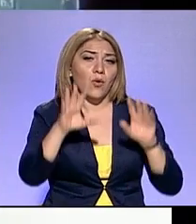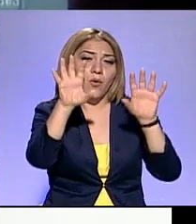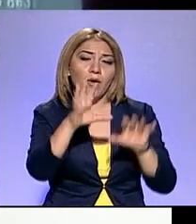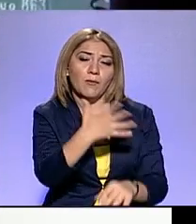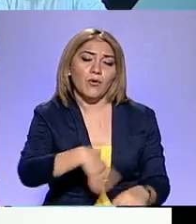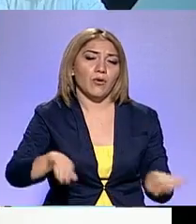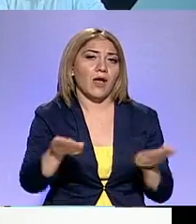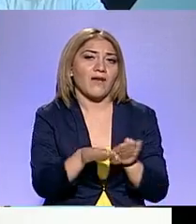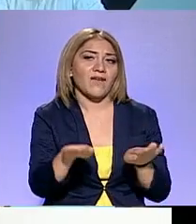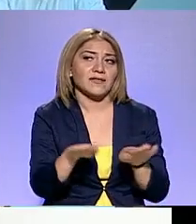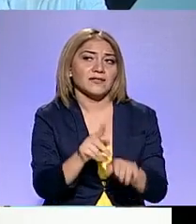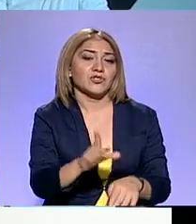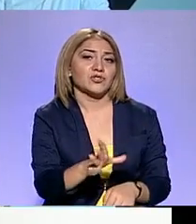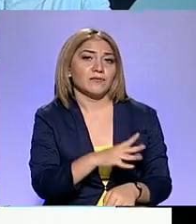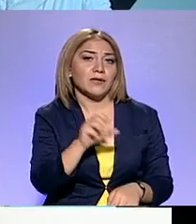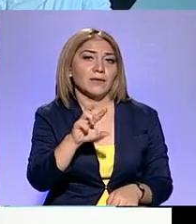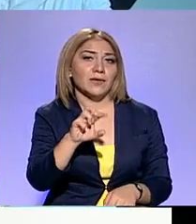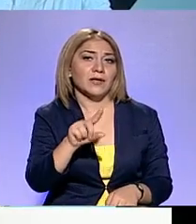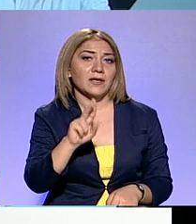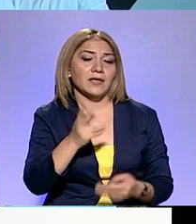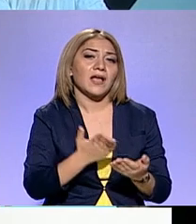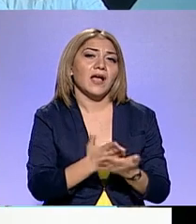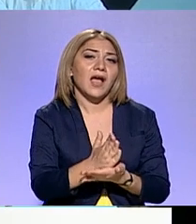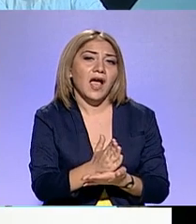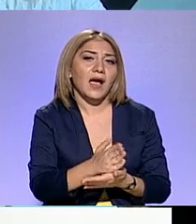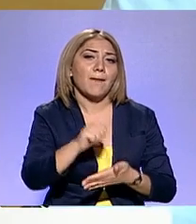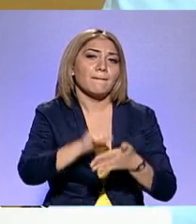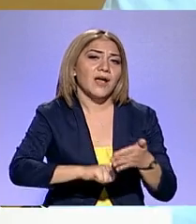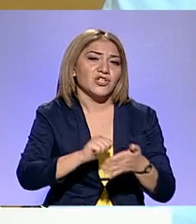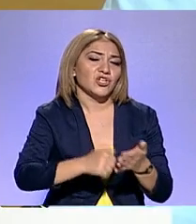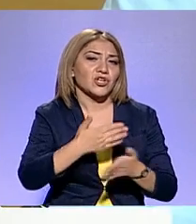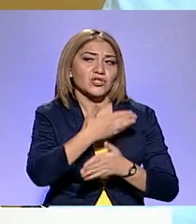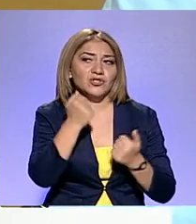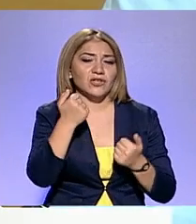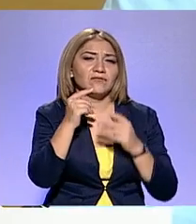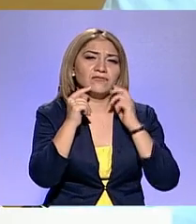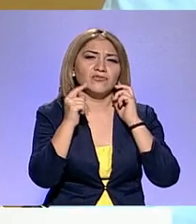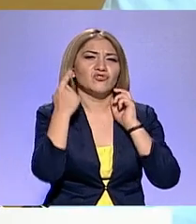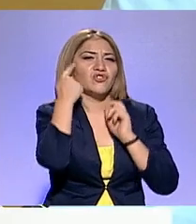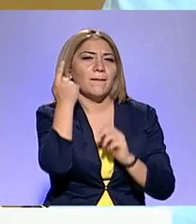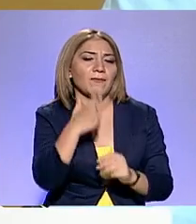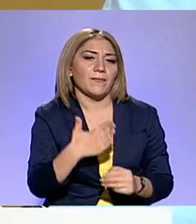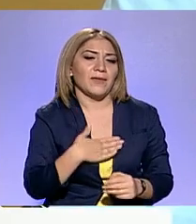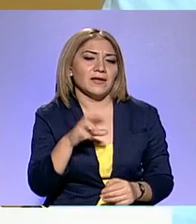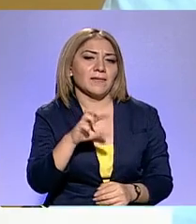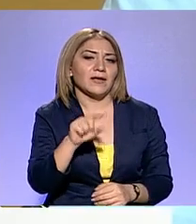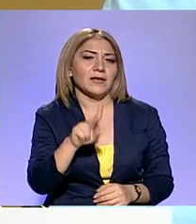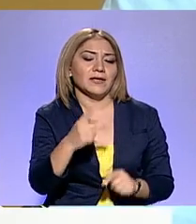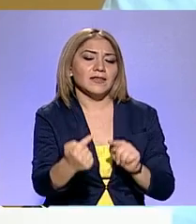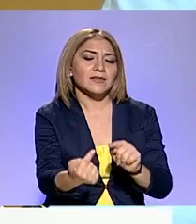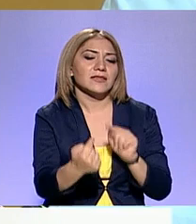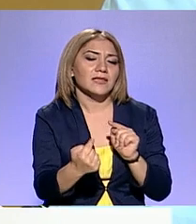բոլորն են հավասար։ Կատարվածի մեջ ԲՀԿ-ում քաղաքական ենթատեքստ չեն փնտրում։ Չեն կարծում, որ սա մեր ուժի